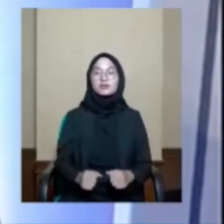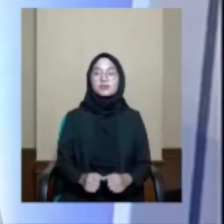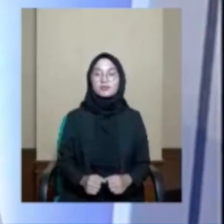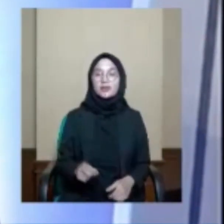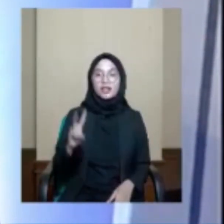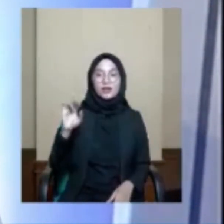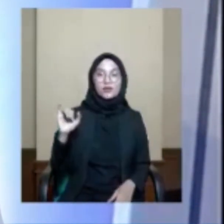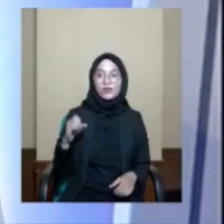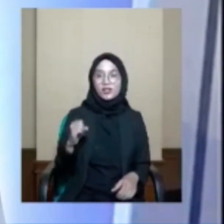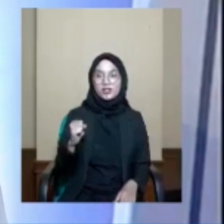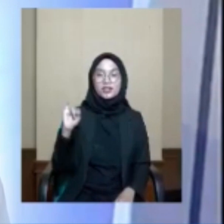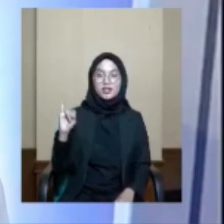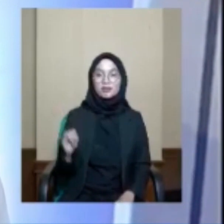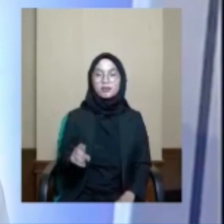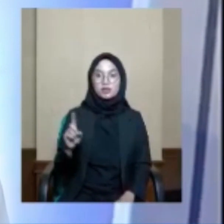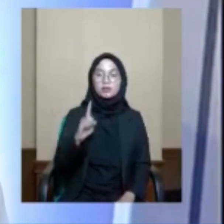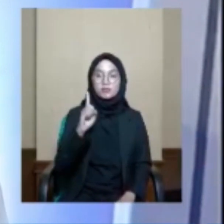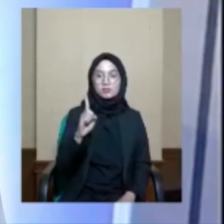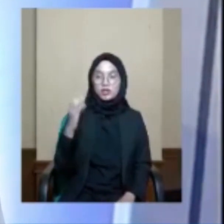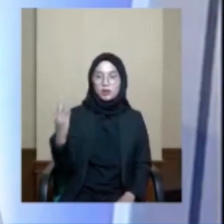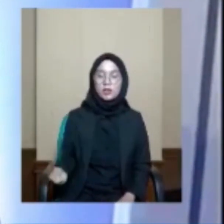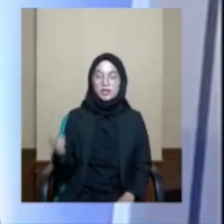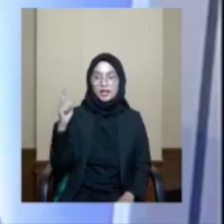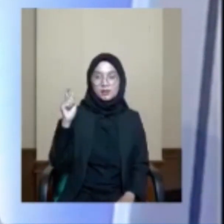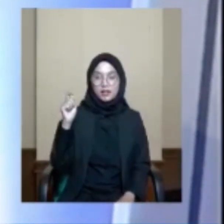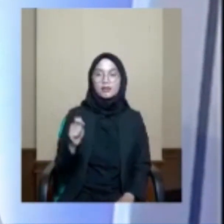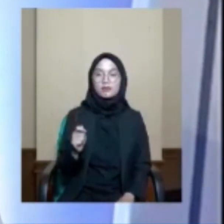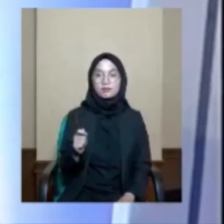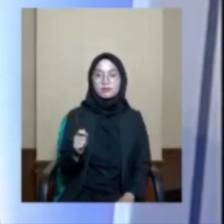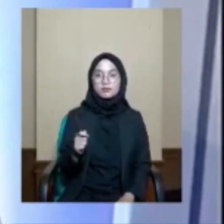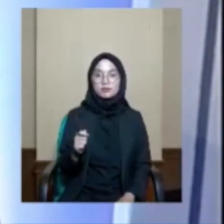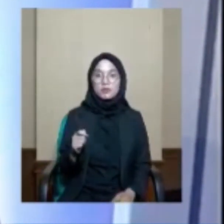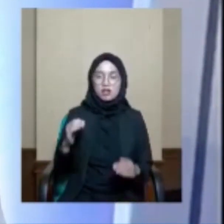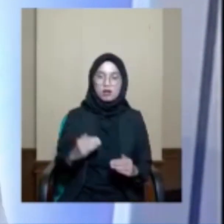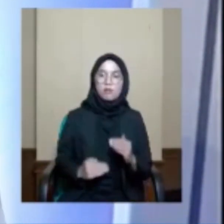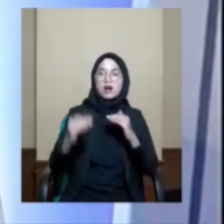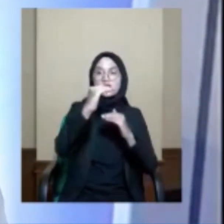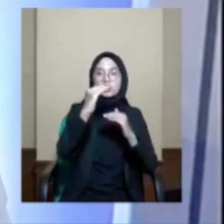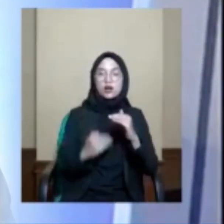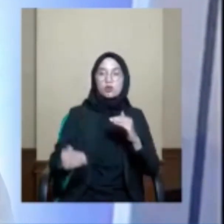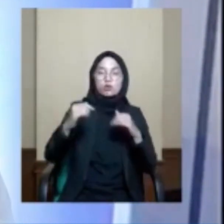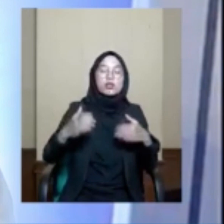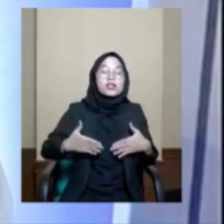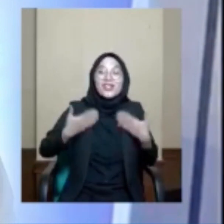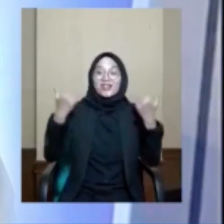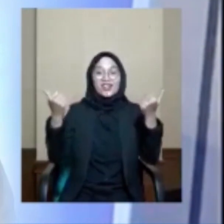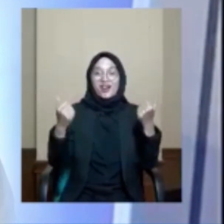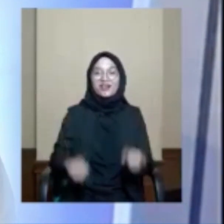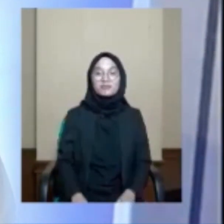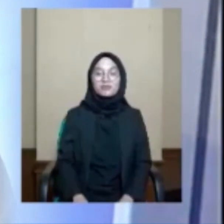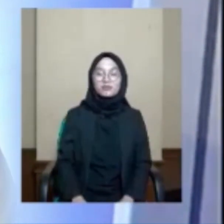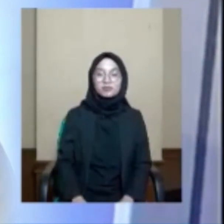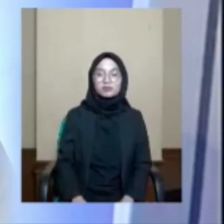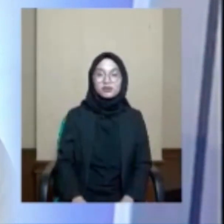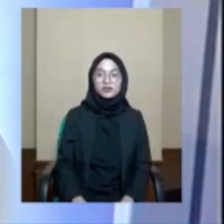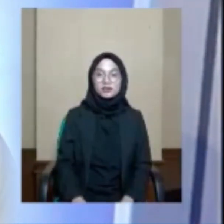visi terwujudnya masyarakat Kabupaten Tasikmalaya yang maju, unggul, dan sejahtera.